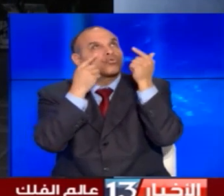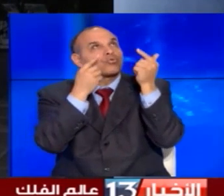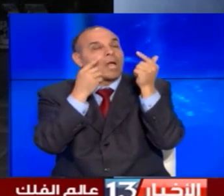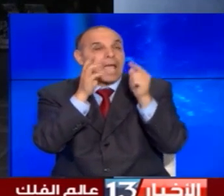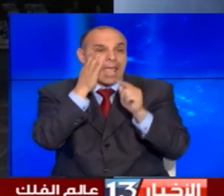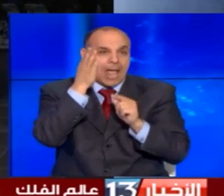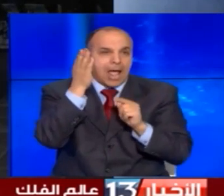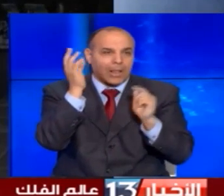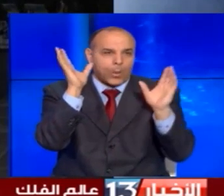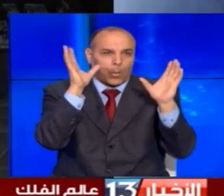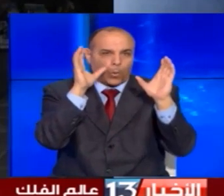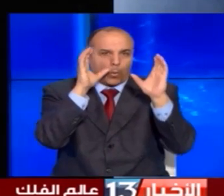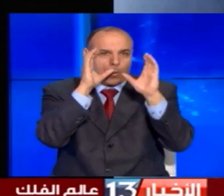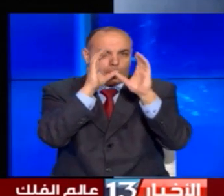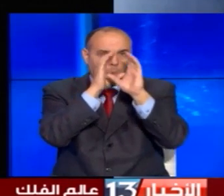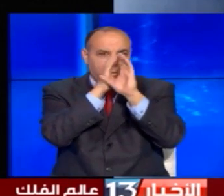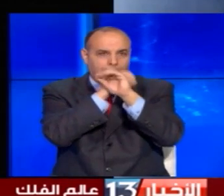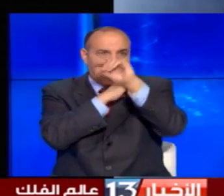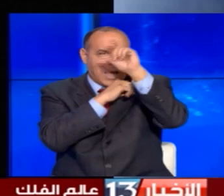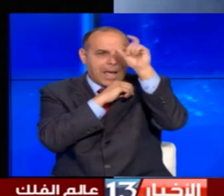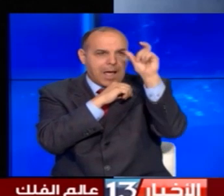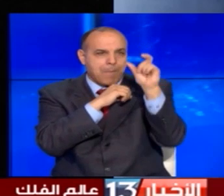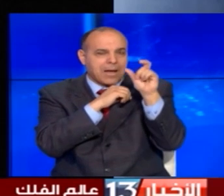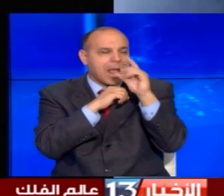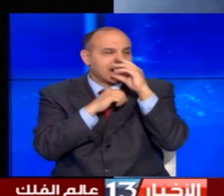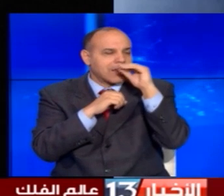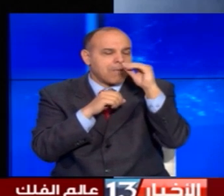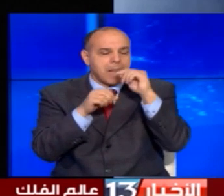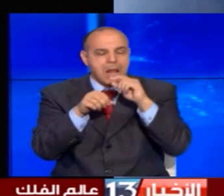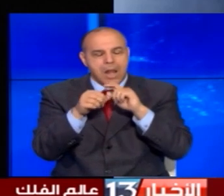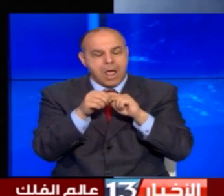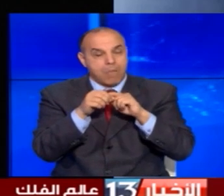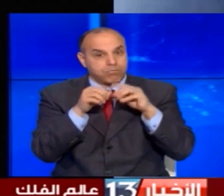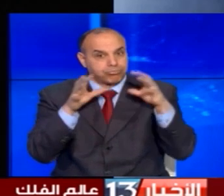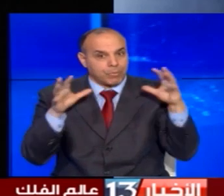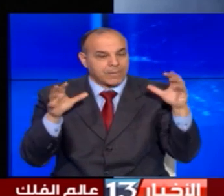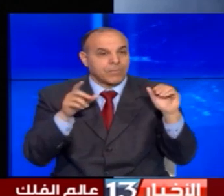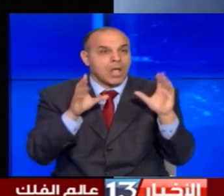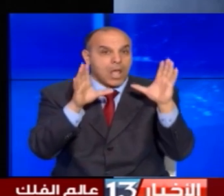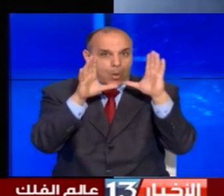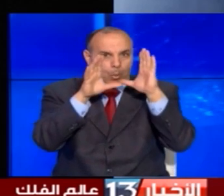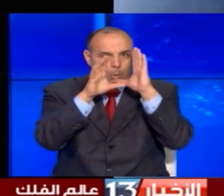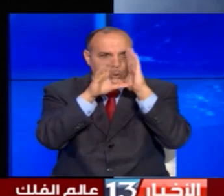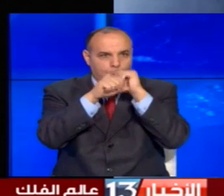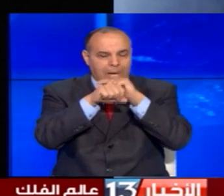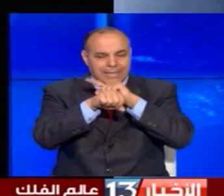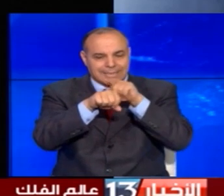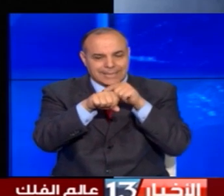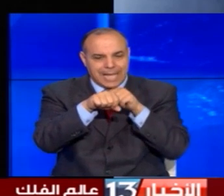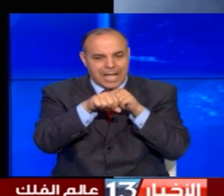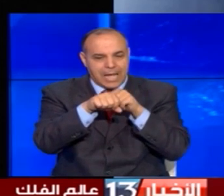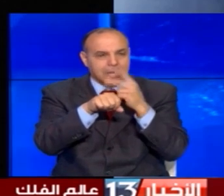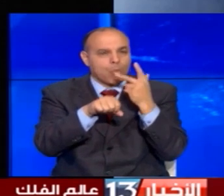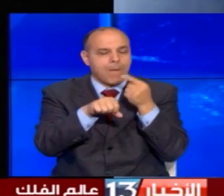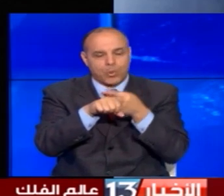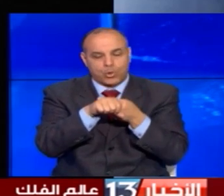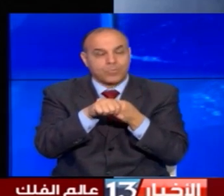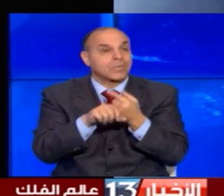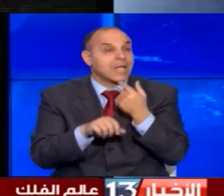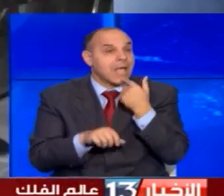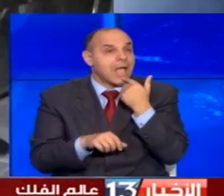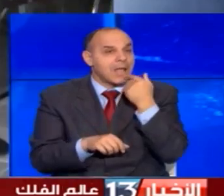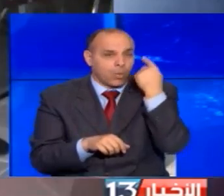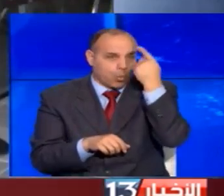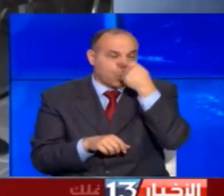لمشاهدة الخسوف الكلي لقمر الذئب الدموي العملاق، خسوف استغرق 3 دقائق. وقد